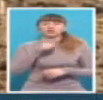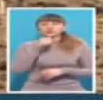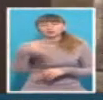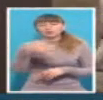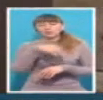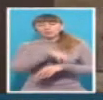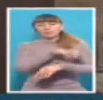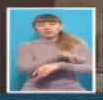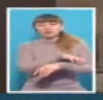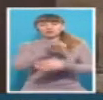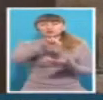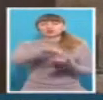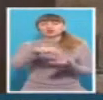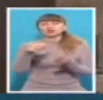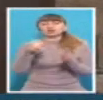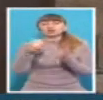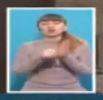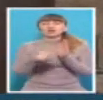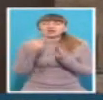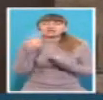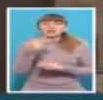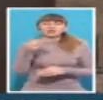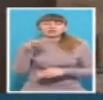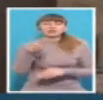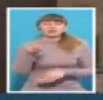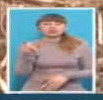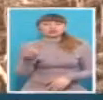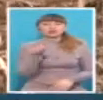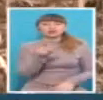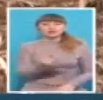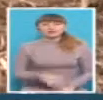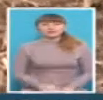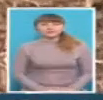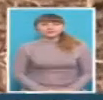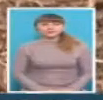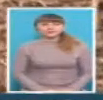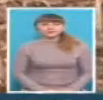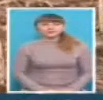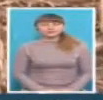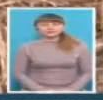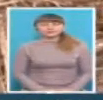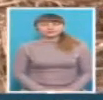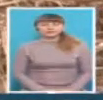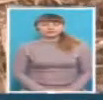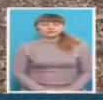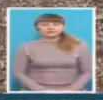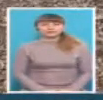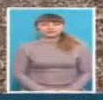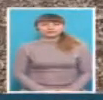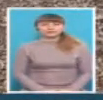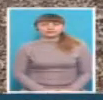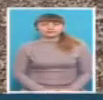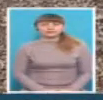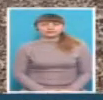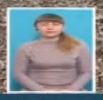теңгеге. Оның 197 миллиард теңгесі өсімдік өндірісі, қалғаны мал шаруашылығы өнімдеріне тиесілі. 5 миллион 200 мың тонна астық